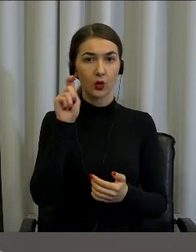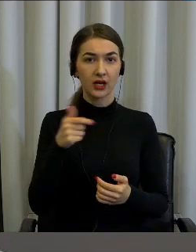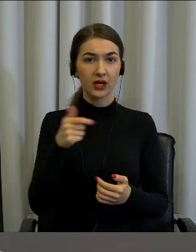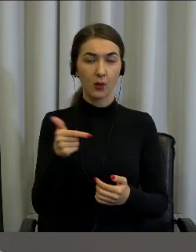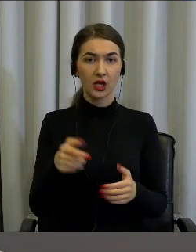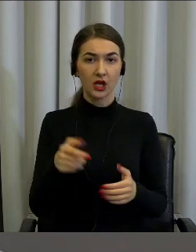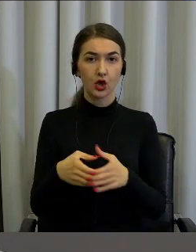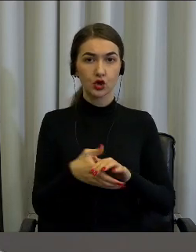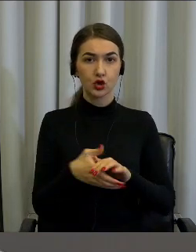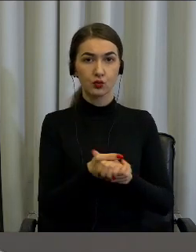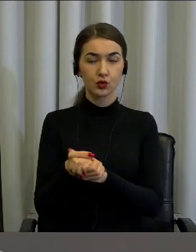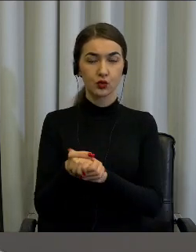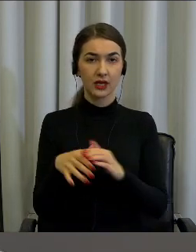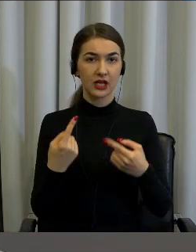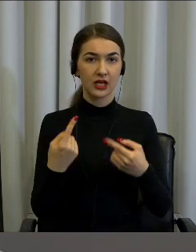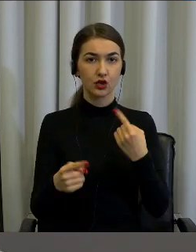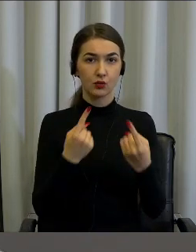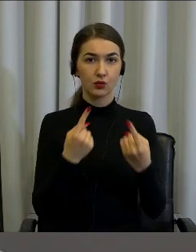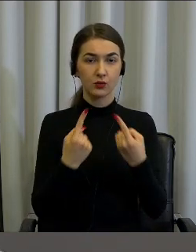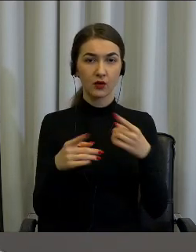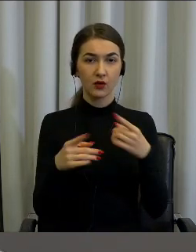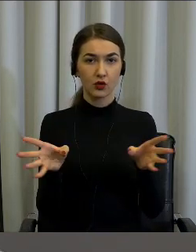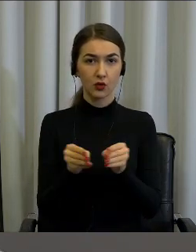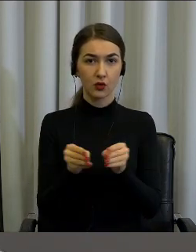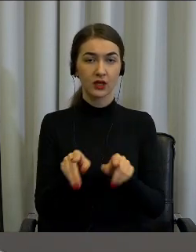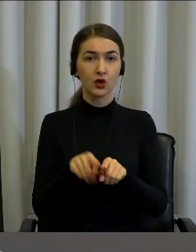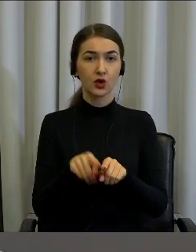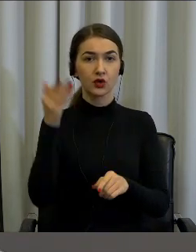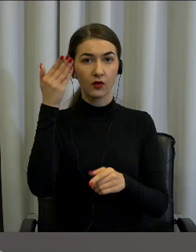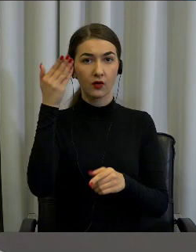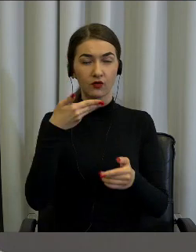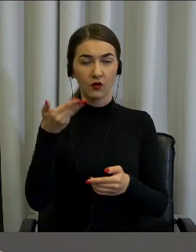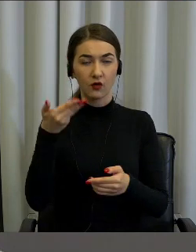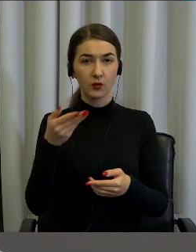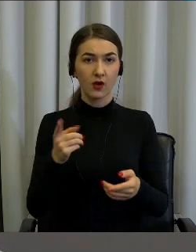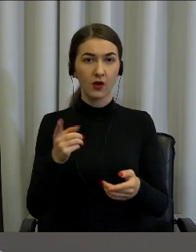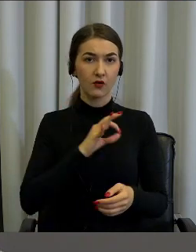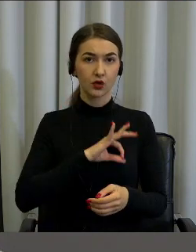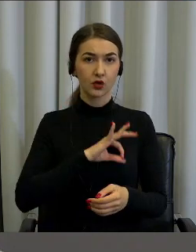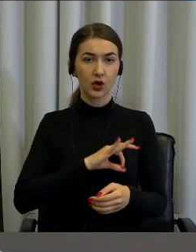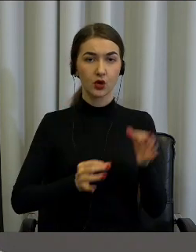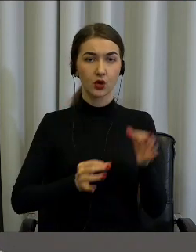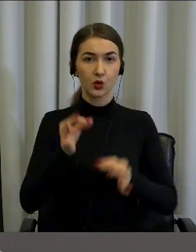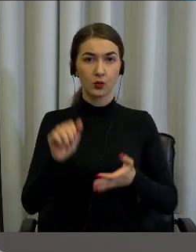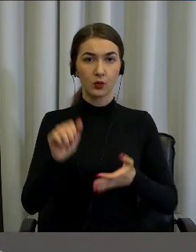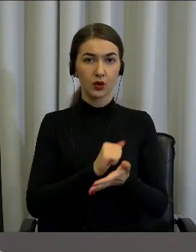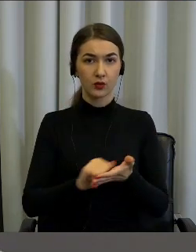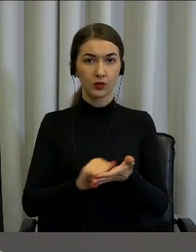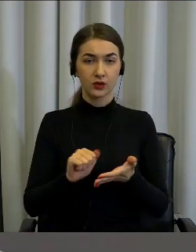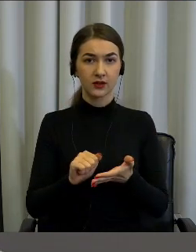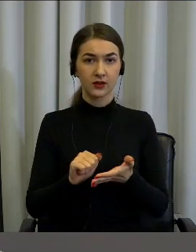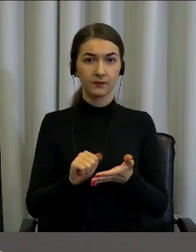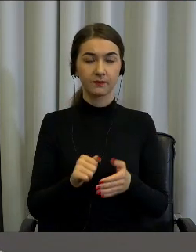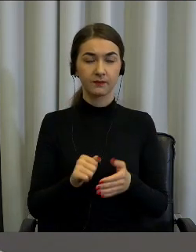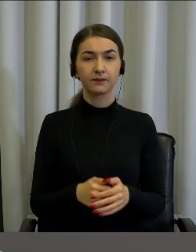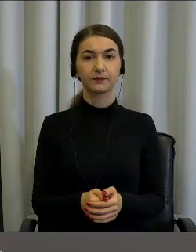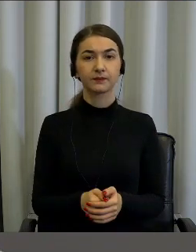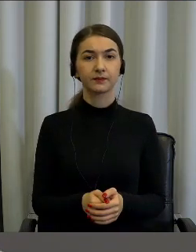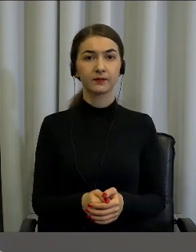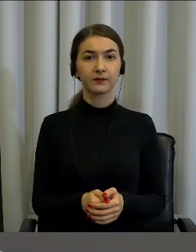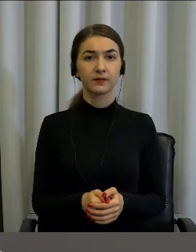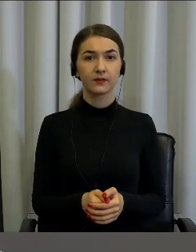іншими співрозмовниками також у доповіді використана інформація судових документів офіційних звітів та інших